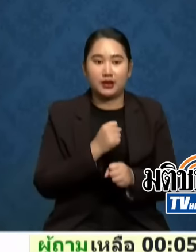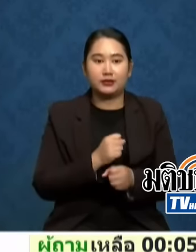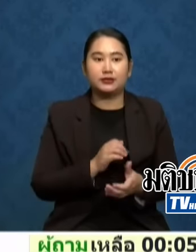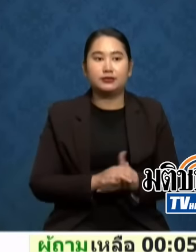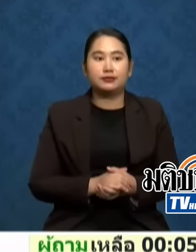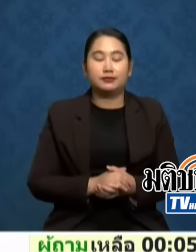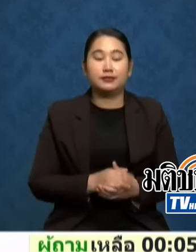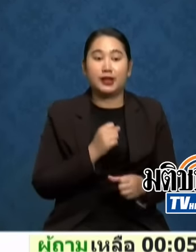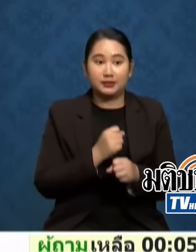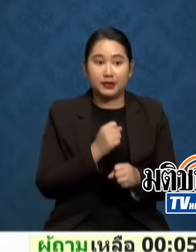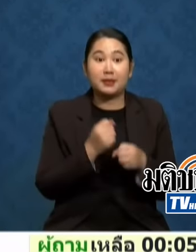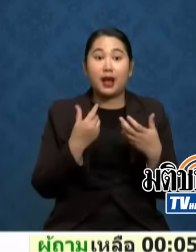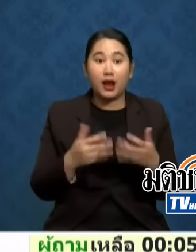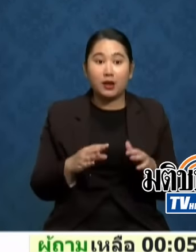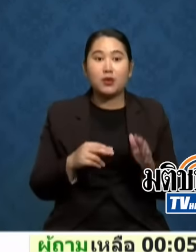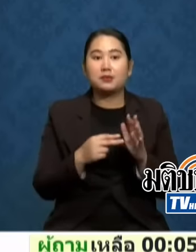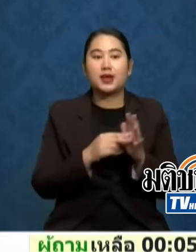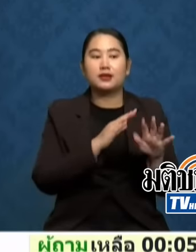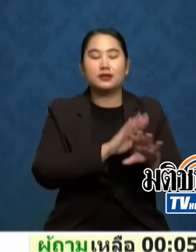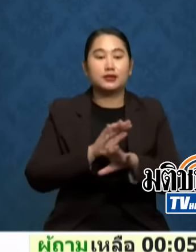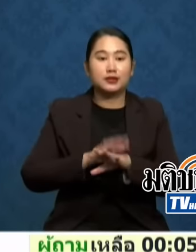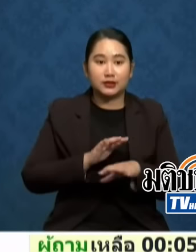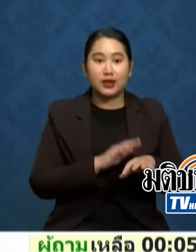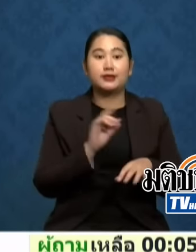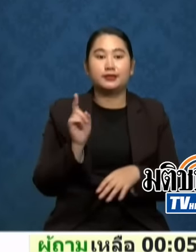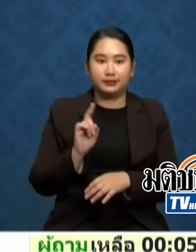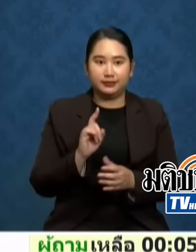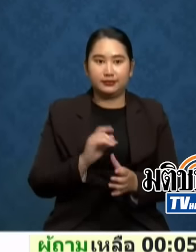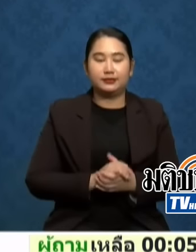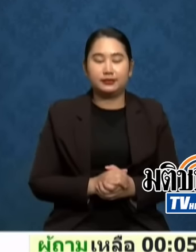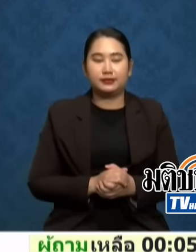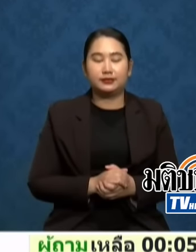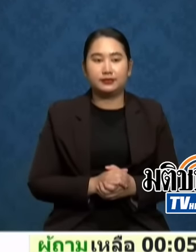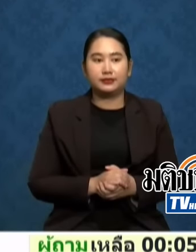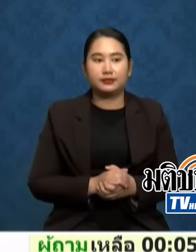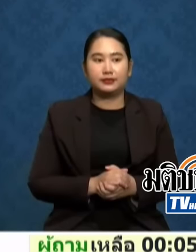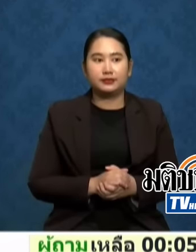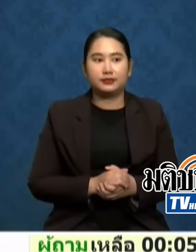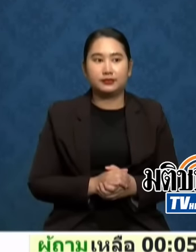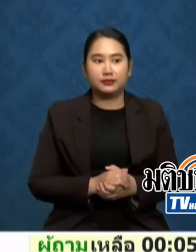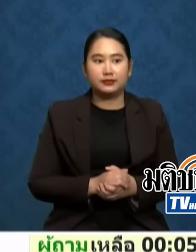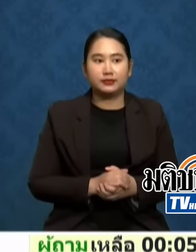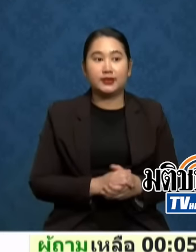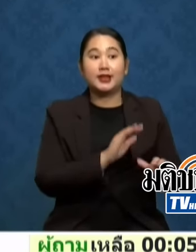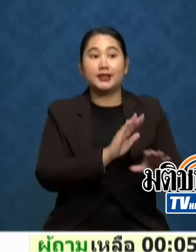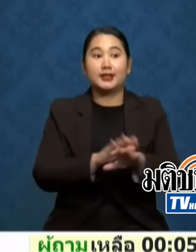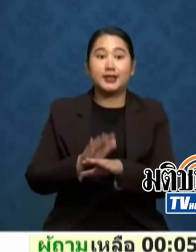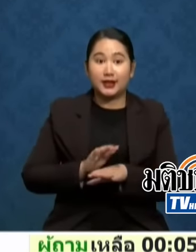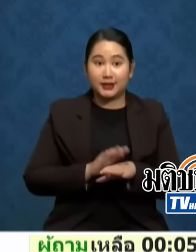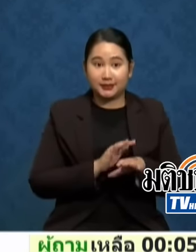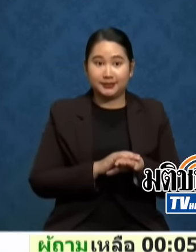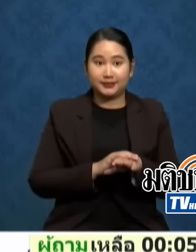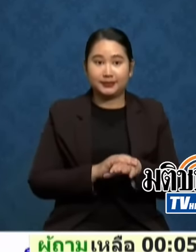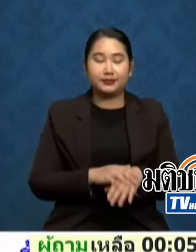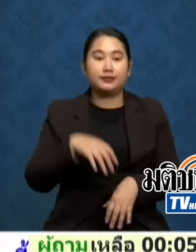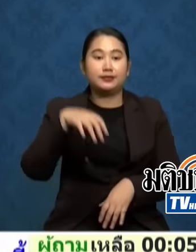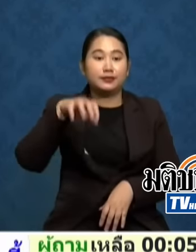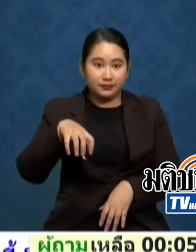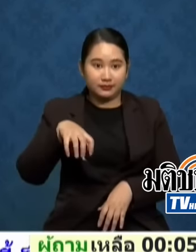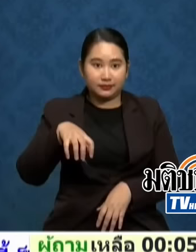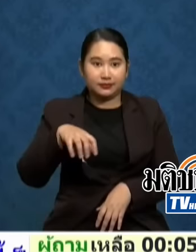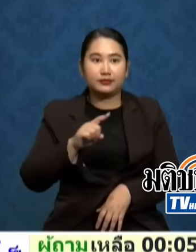ำเนินการออกไปเนี่ยมันเป็นการแจ้งเตือนหรือไม่นะครับผมเรียนท่านประธานท่านสมาชิกนะครับว่าการแจ้งเตือนเนี่ยมีหน่วยง